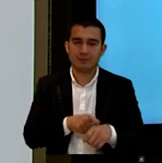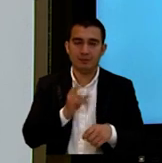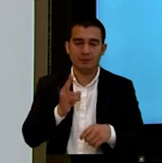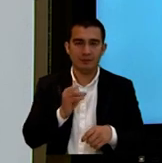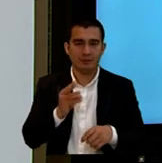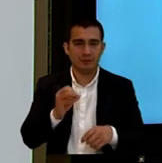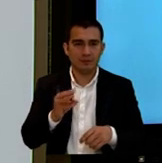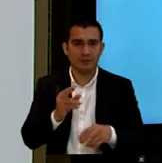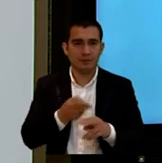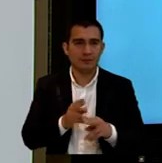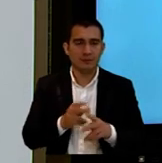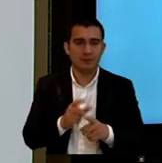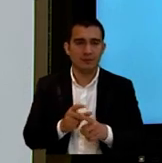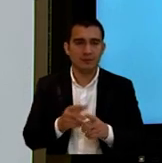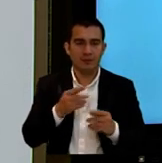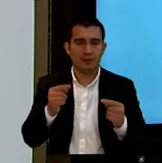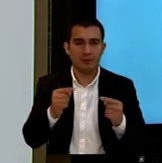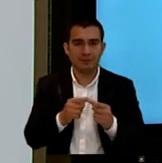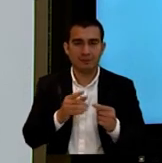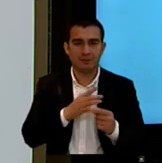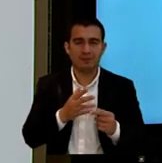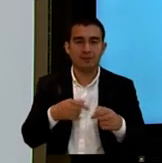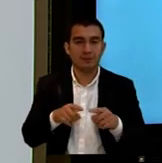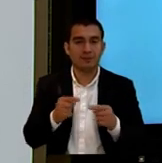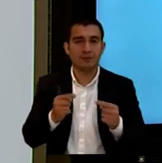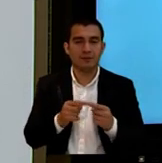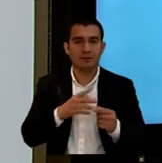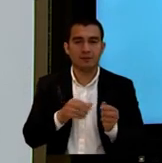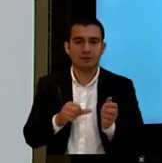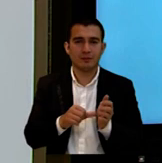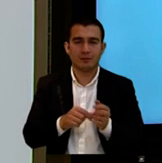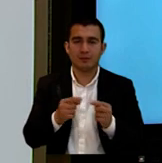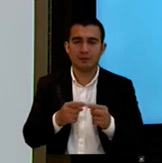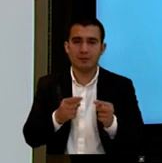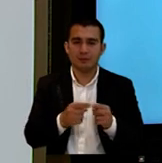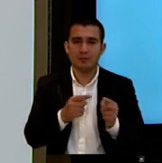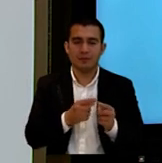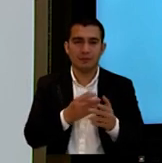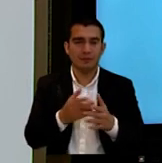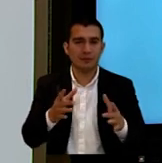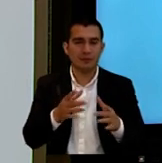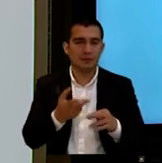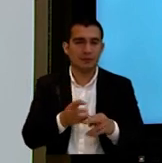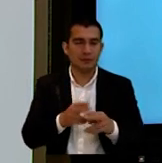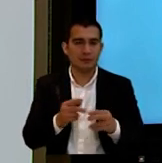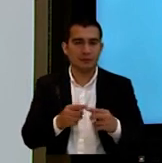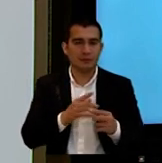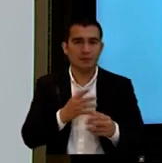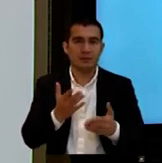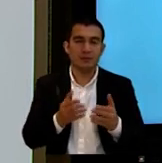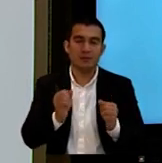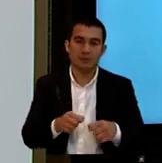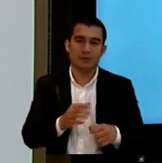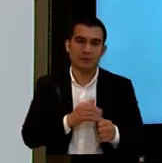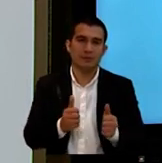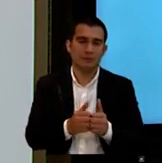katet bu radius, ya'ni muntazam 6 burchakka tashqi chizilgan aylananing radiusi yoki tomoni